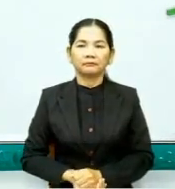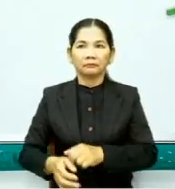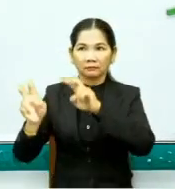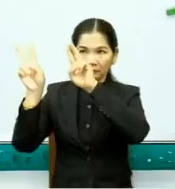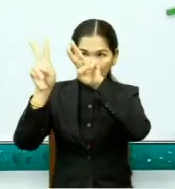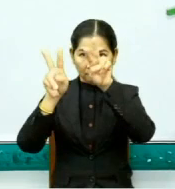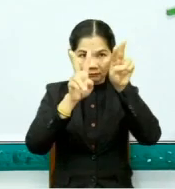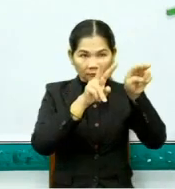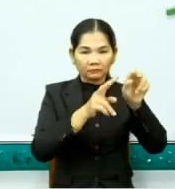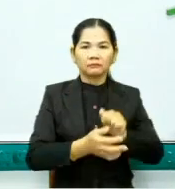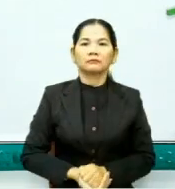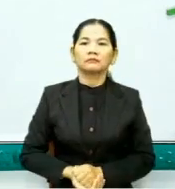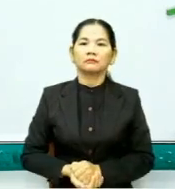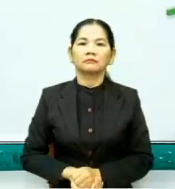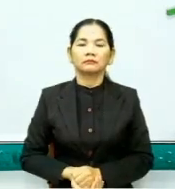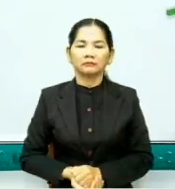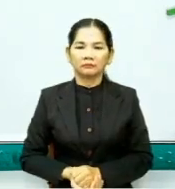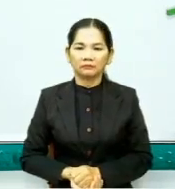tết trò